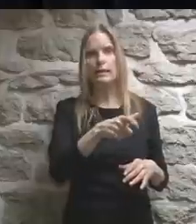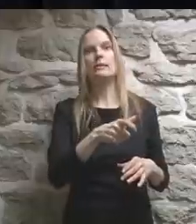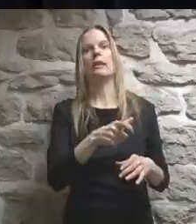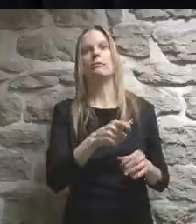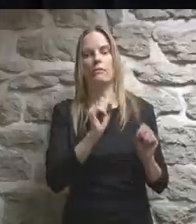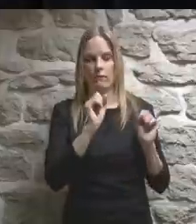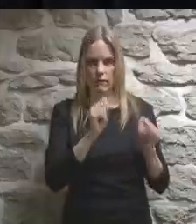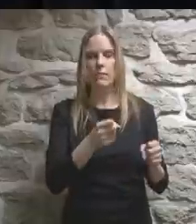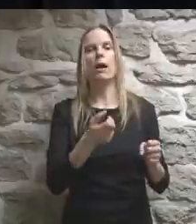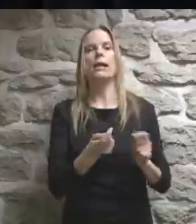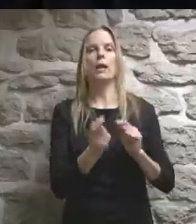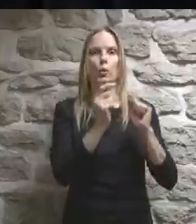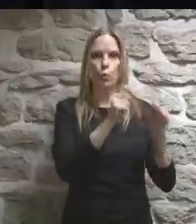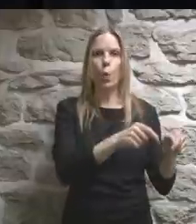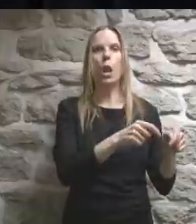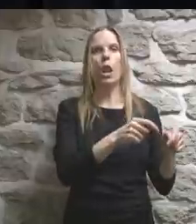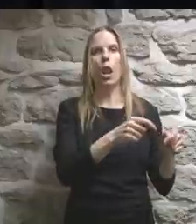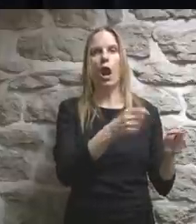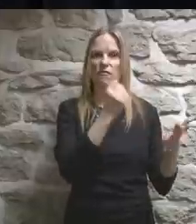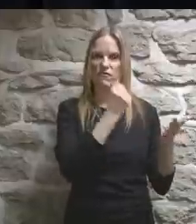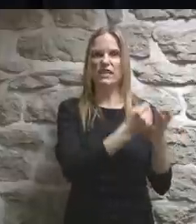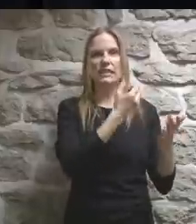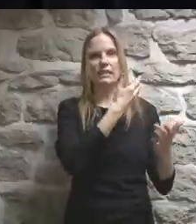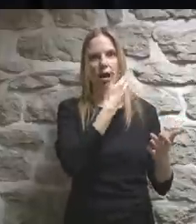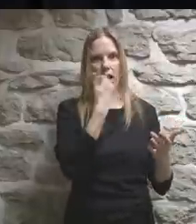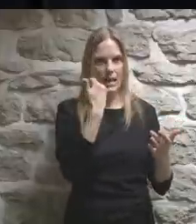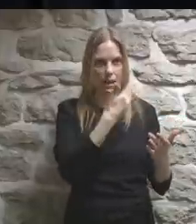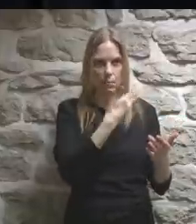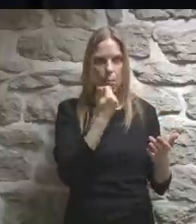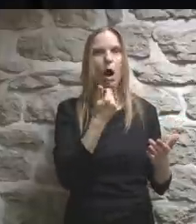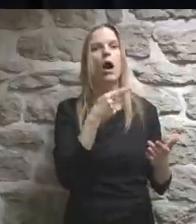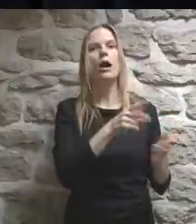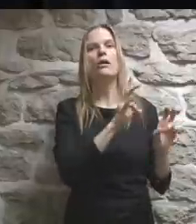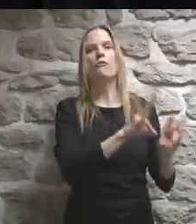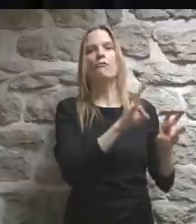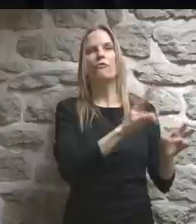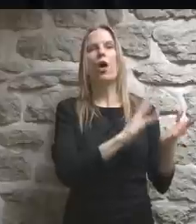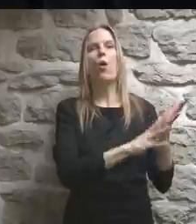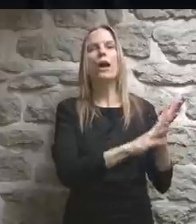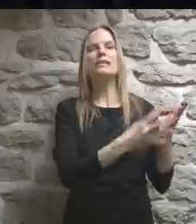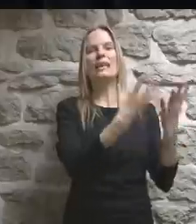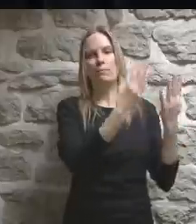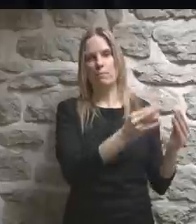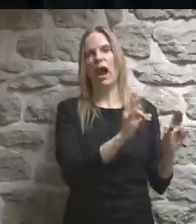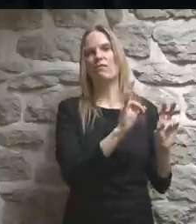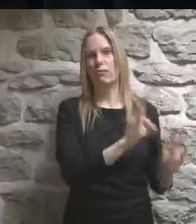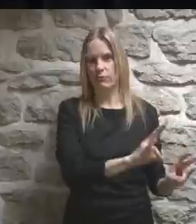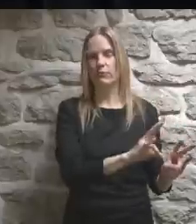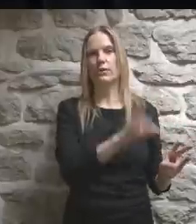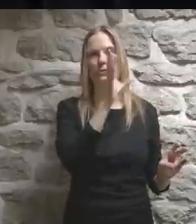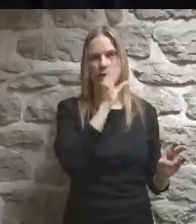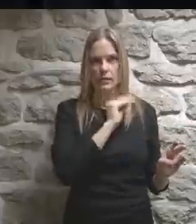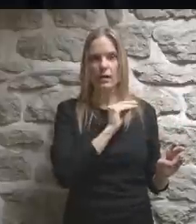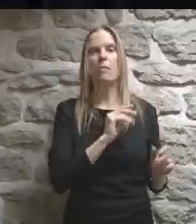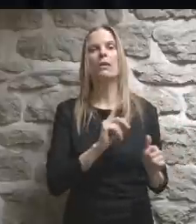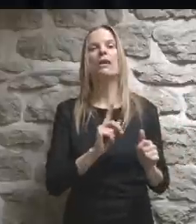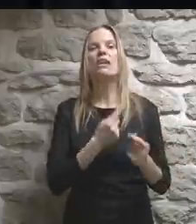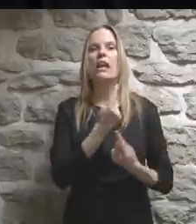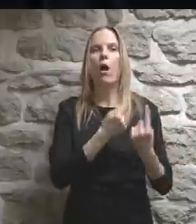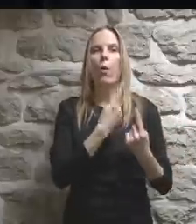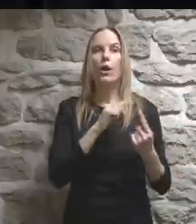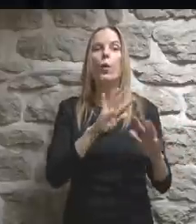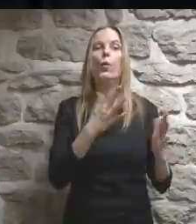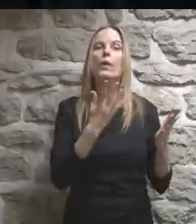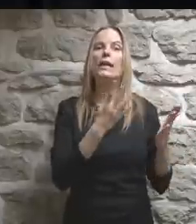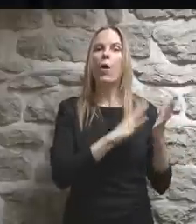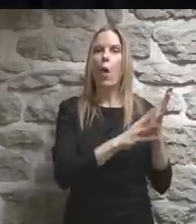tulla viisa vabalt ja viibida siin põhimõtteliselt 90 päeva. Ja tegelikult me oleme juba rääkinud ka sellest, et kui see 90